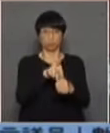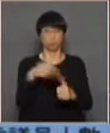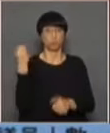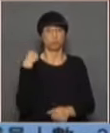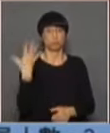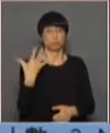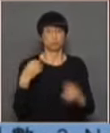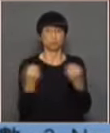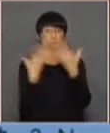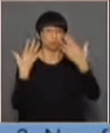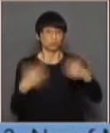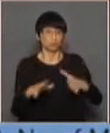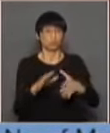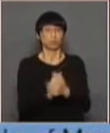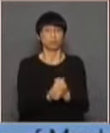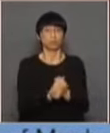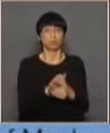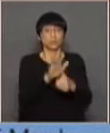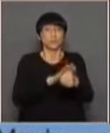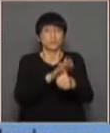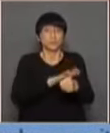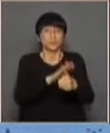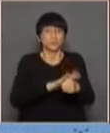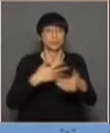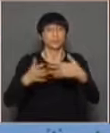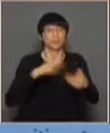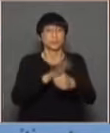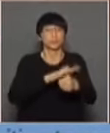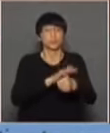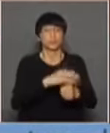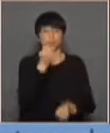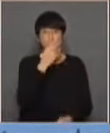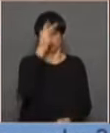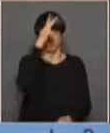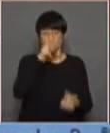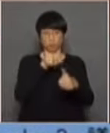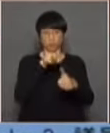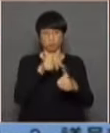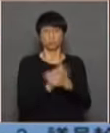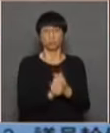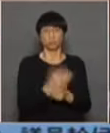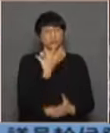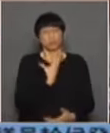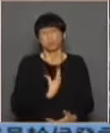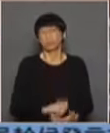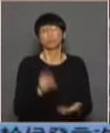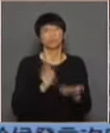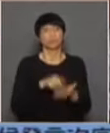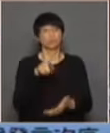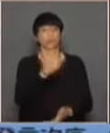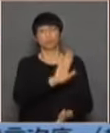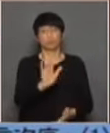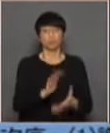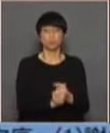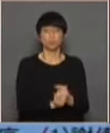事了之后仍然要包庇错失，难怪香港人对特区政府的管治尽失信心。莲